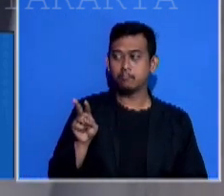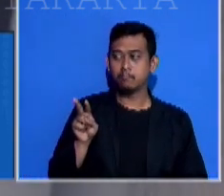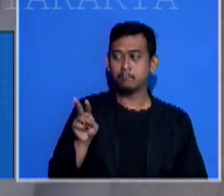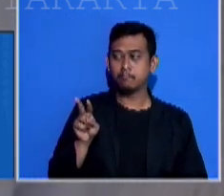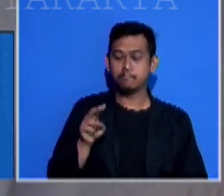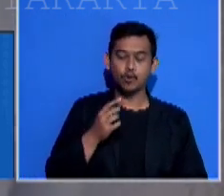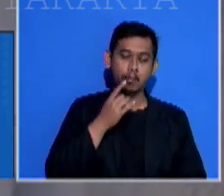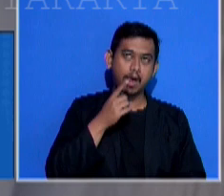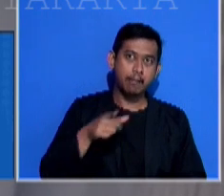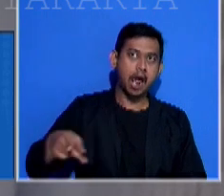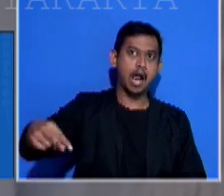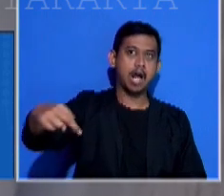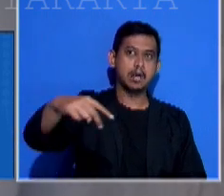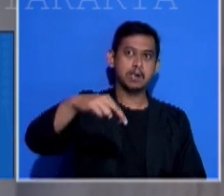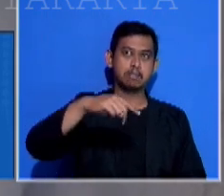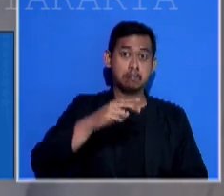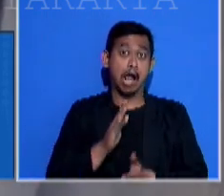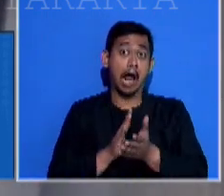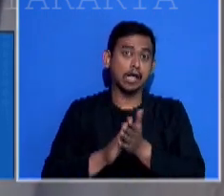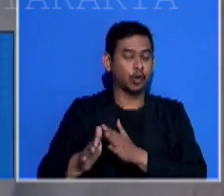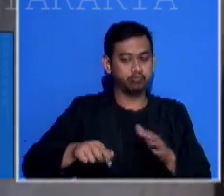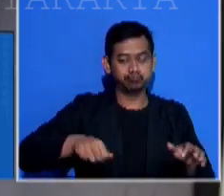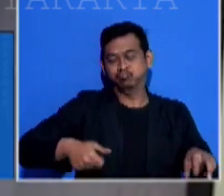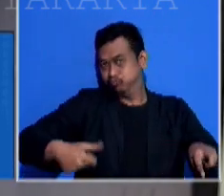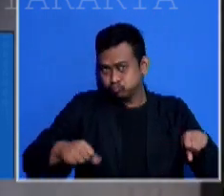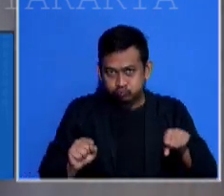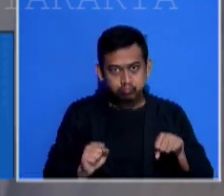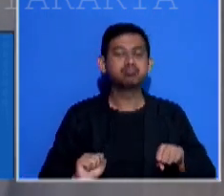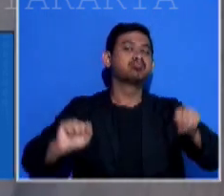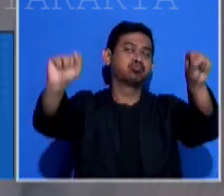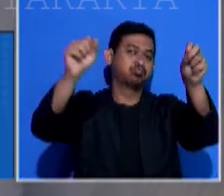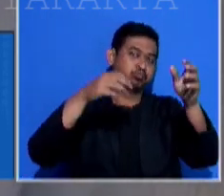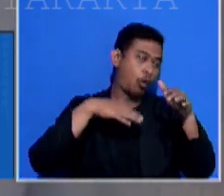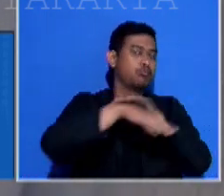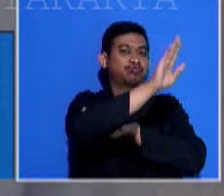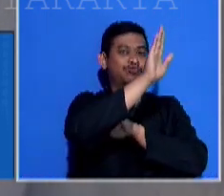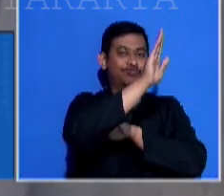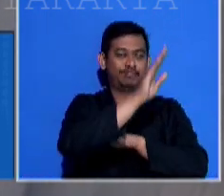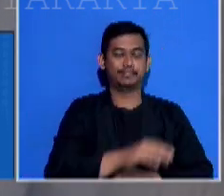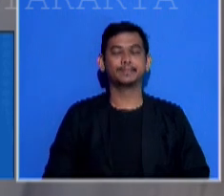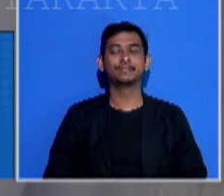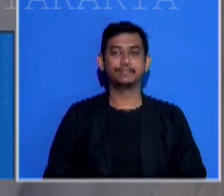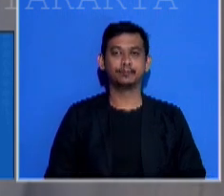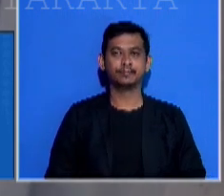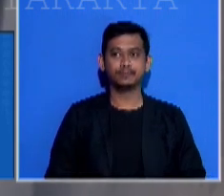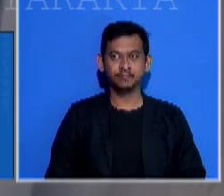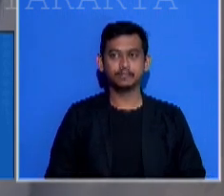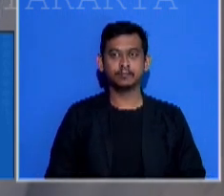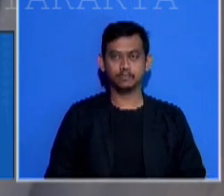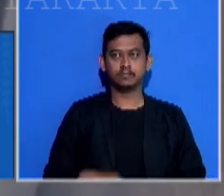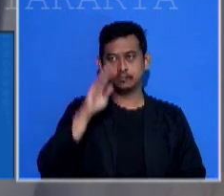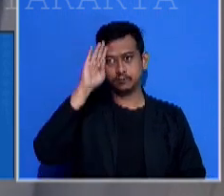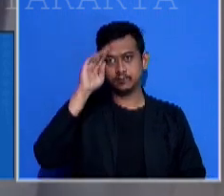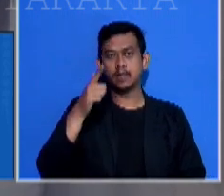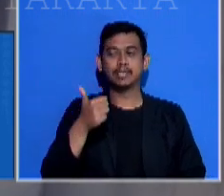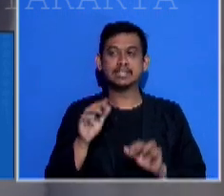lagi dan langsung mengambil sepeda motor yang terparkir di depan toko dan melarikan diri. Setelah dilaporkan korbannya, tim Reskrim Polsek Melati menangkap